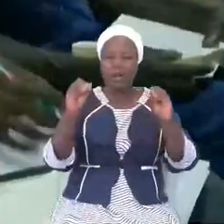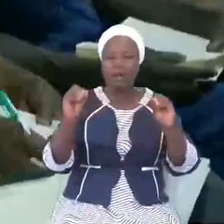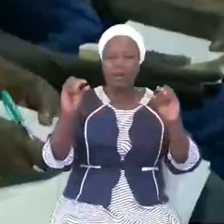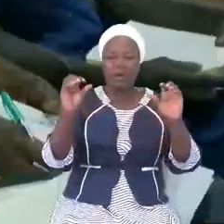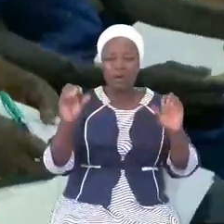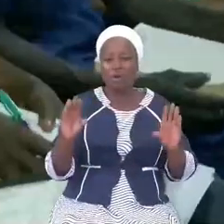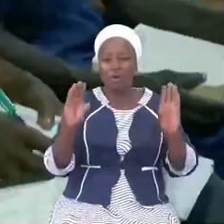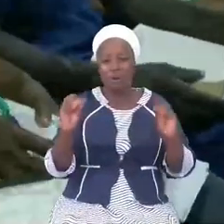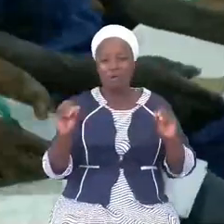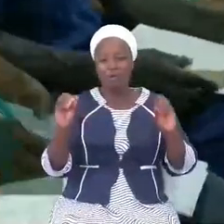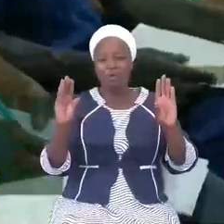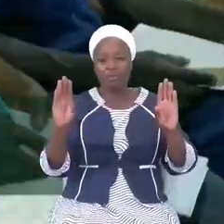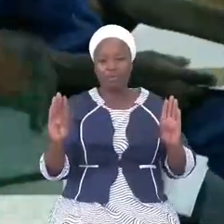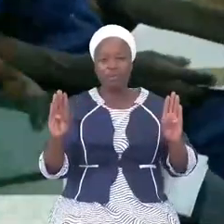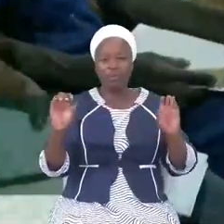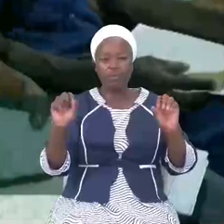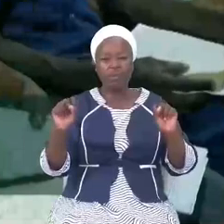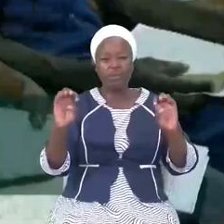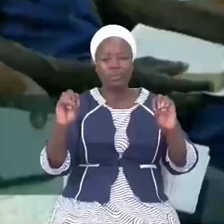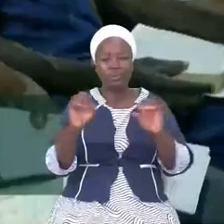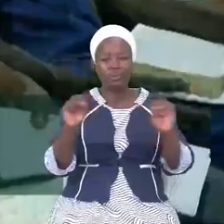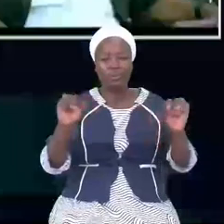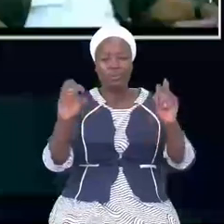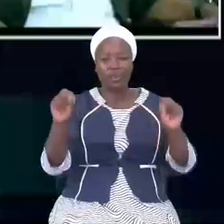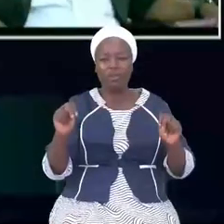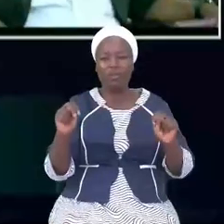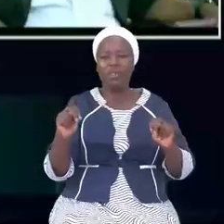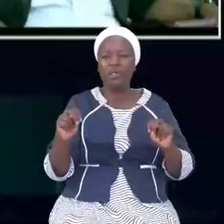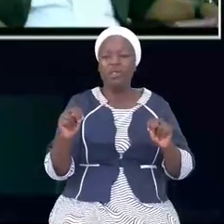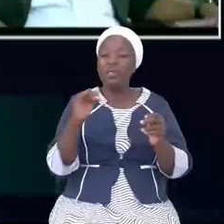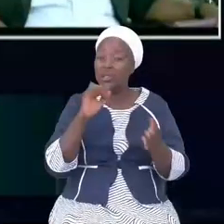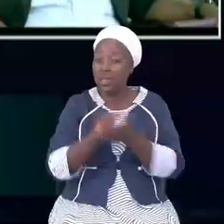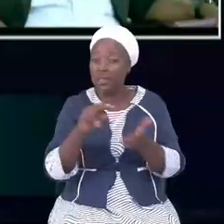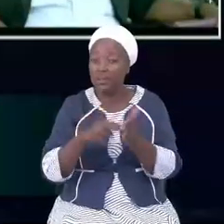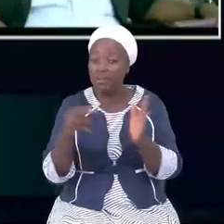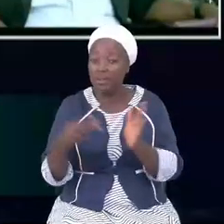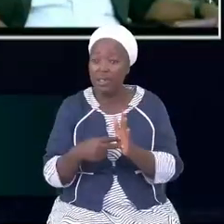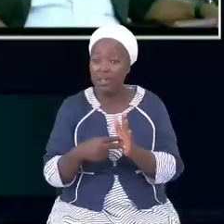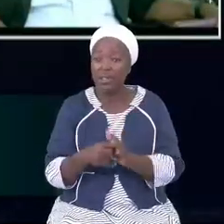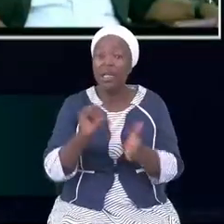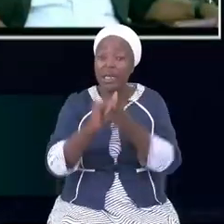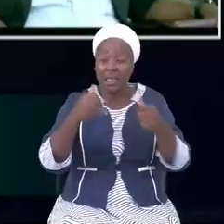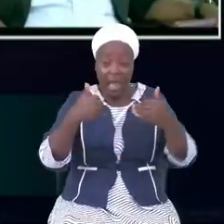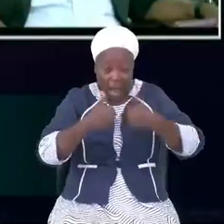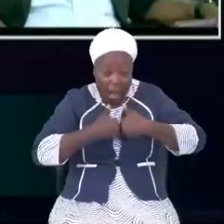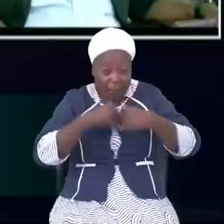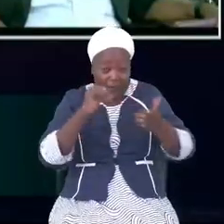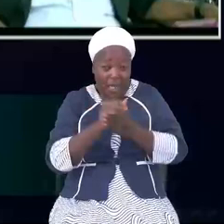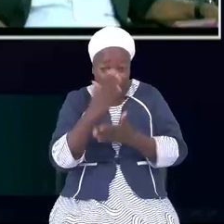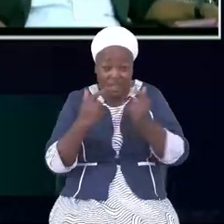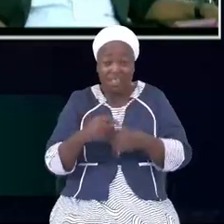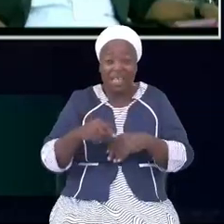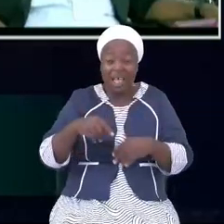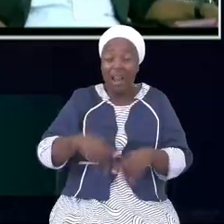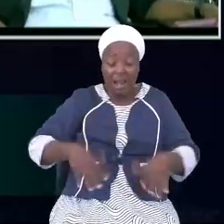derniers temps. Quand nous parlons de l'obsession, ça veut dire que cette chose possède la vie de quelqu'un. Cela veut dire